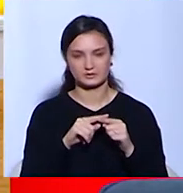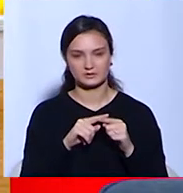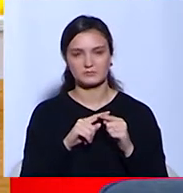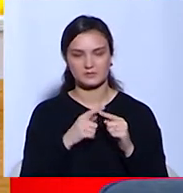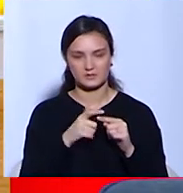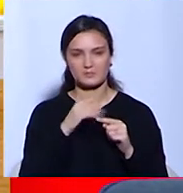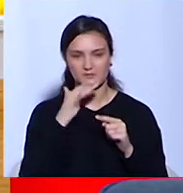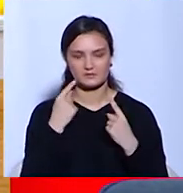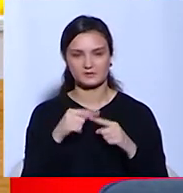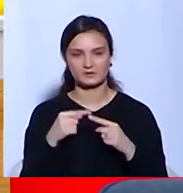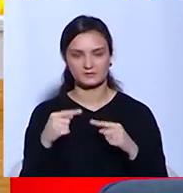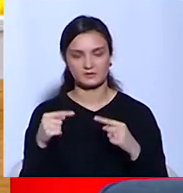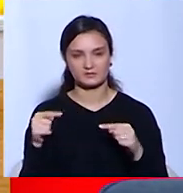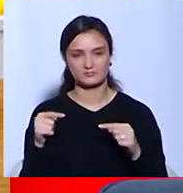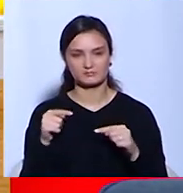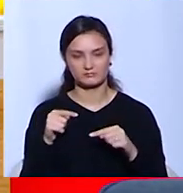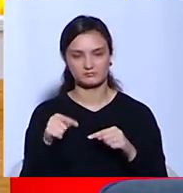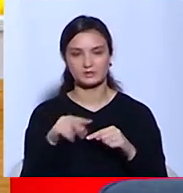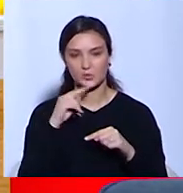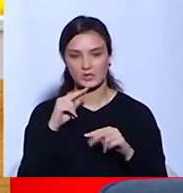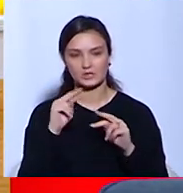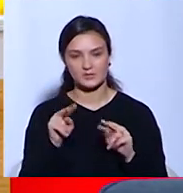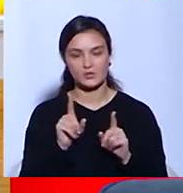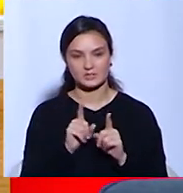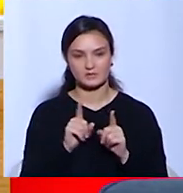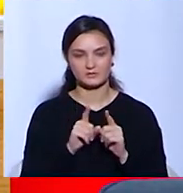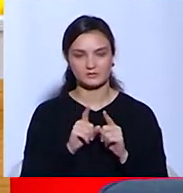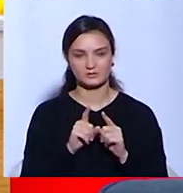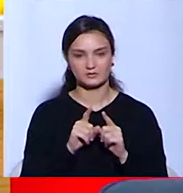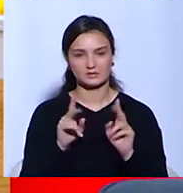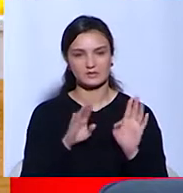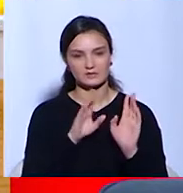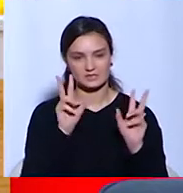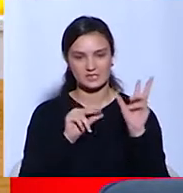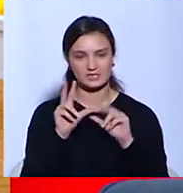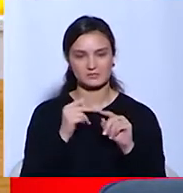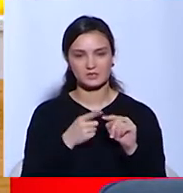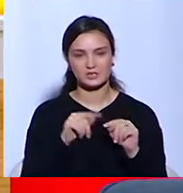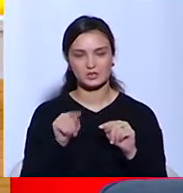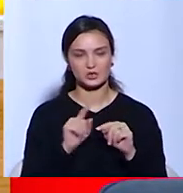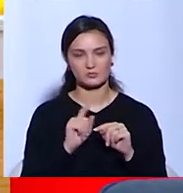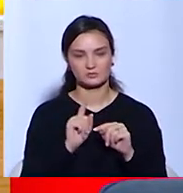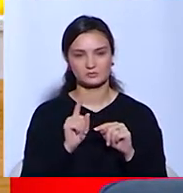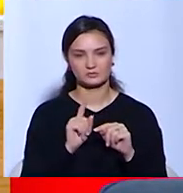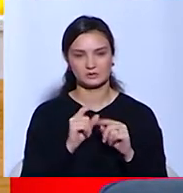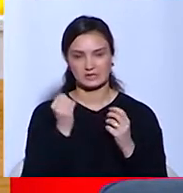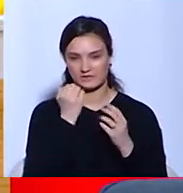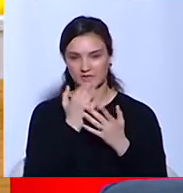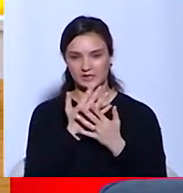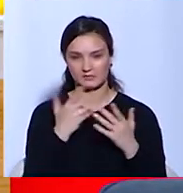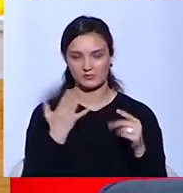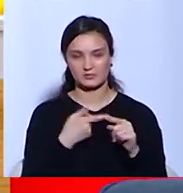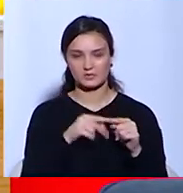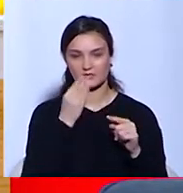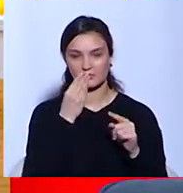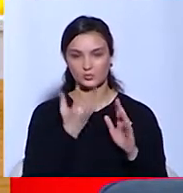არაერთი სხვადასხვა ტიპის რეაქცია, რომელიც საყურადღებო, ასევე გასათვალისწინებელია ის, რომ ნივთიერებები, რომელიც არის